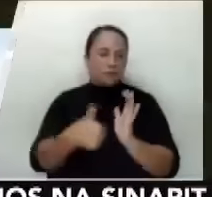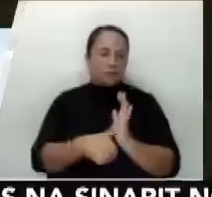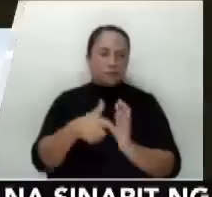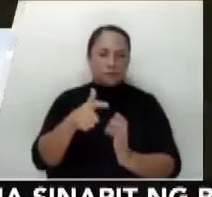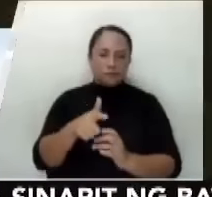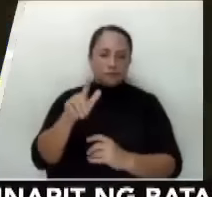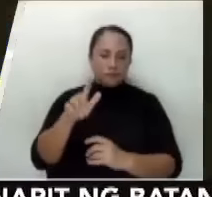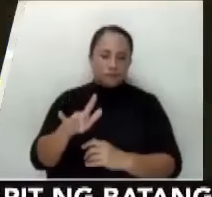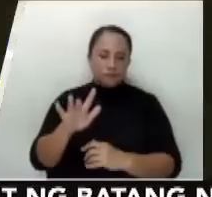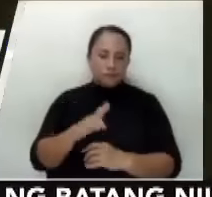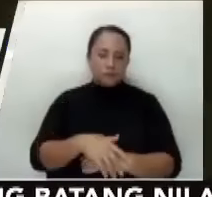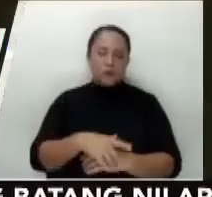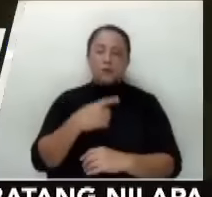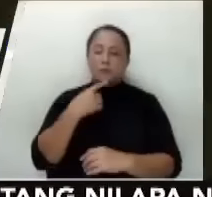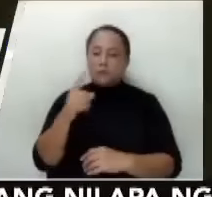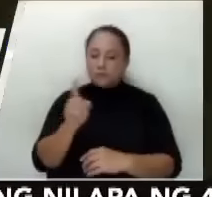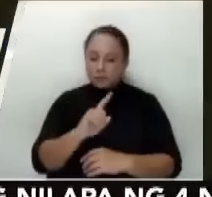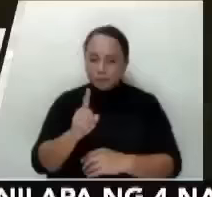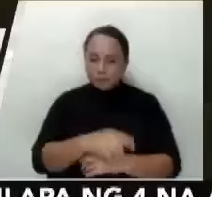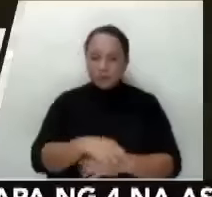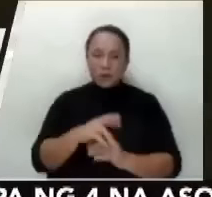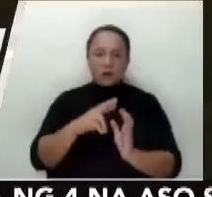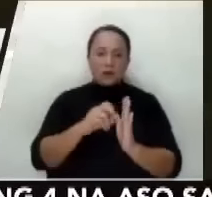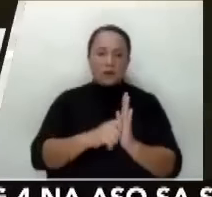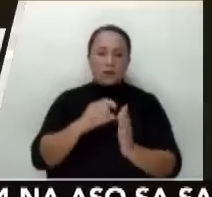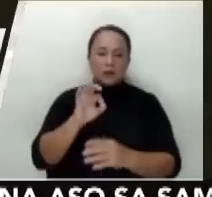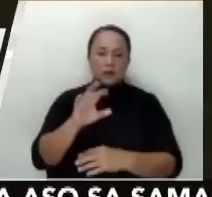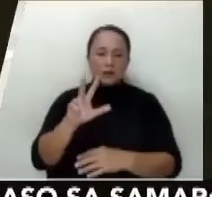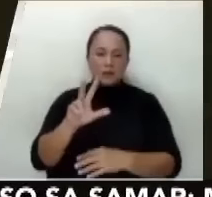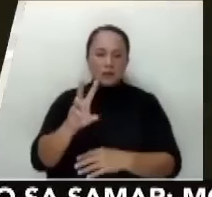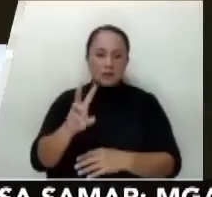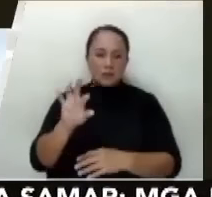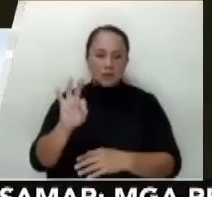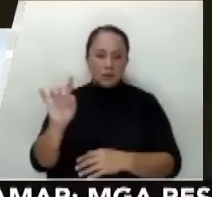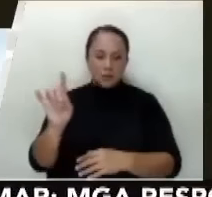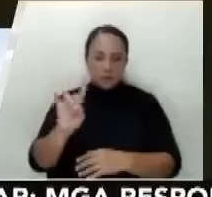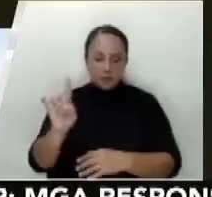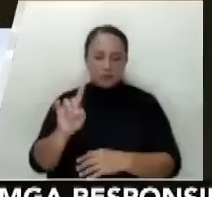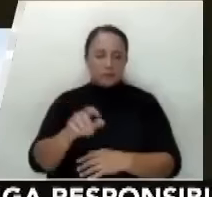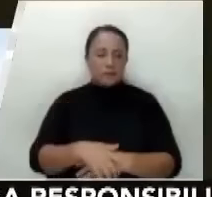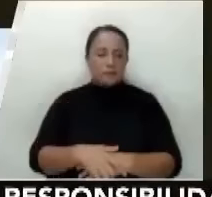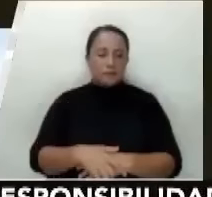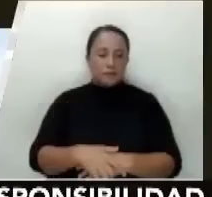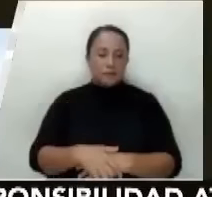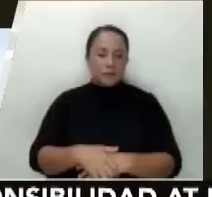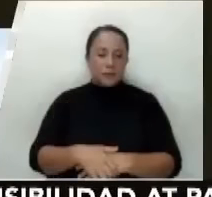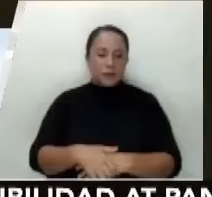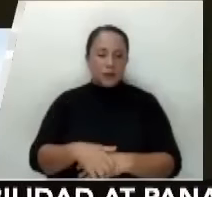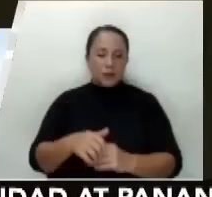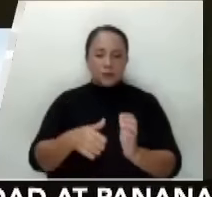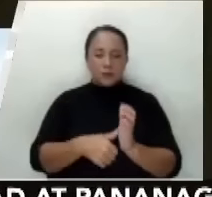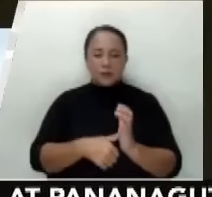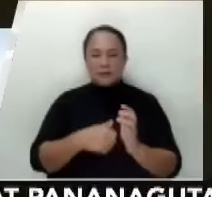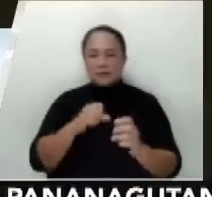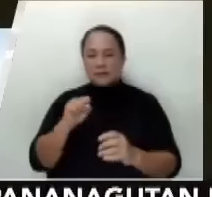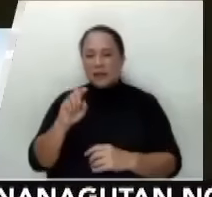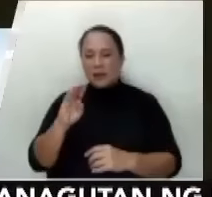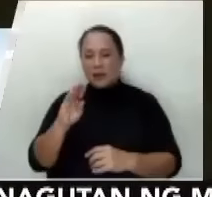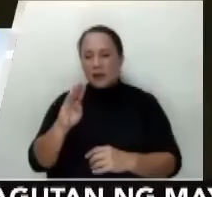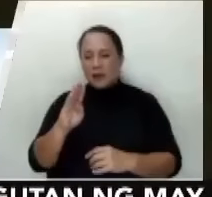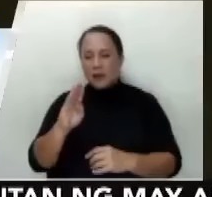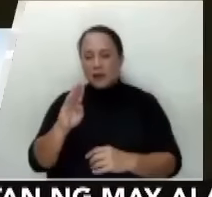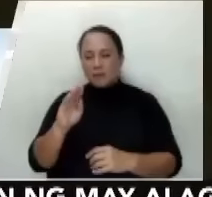Sabi ko kasi sa kanila, mayroong Republic Act 9369 na ang tawag natin doon ay electoral sabotage. Kapag ka